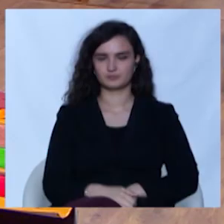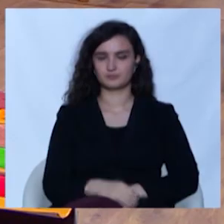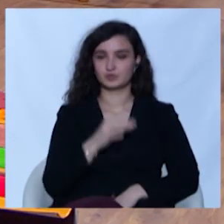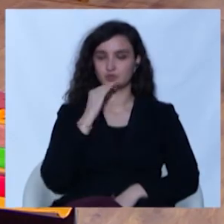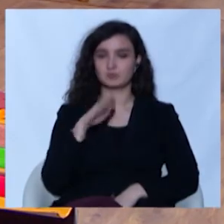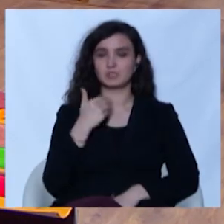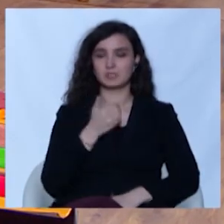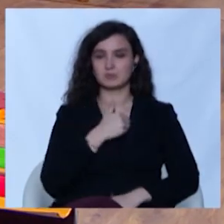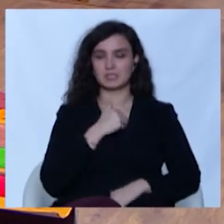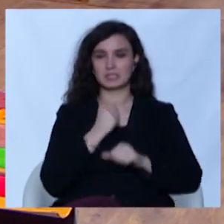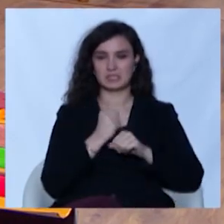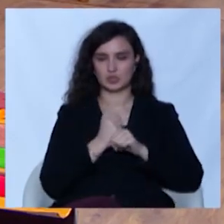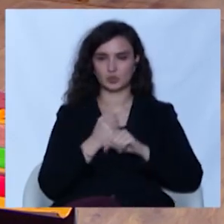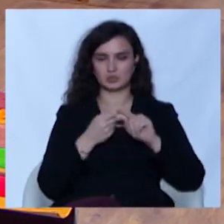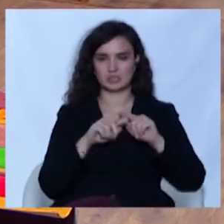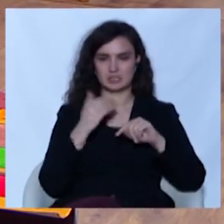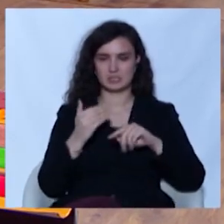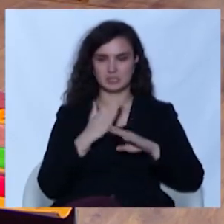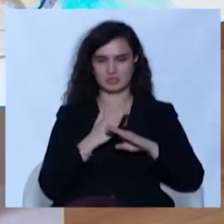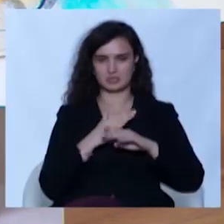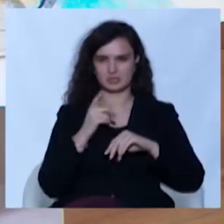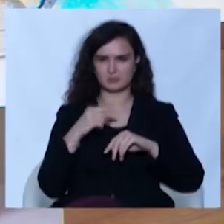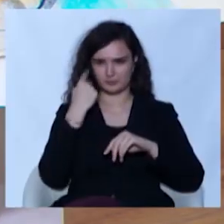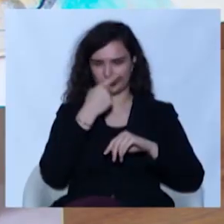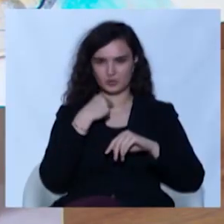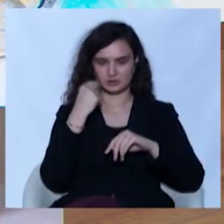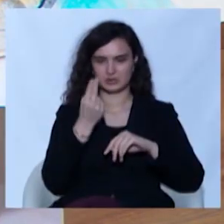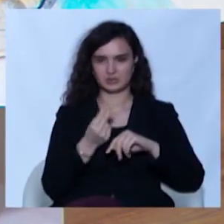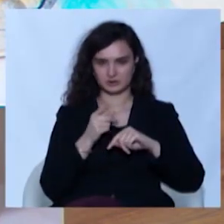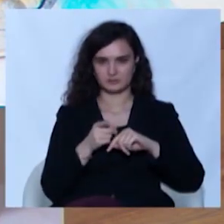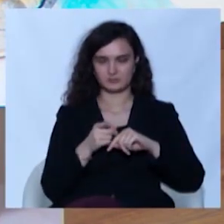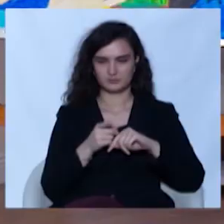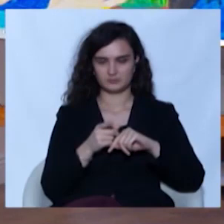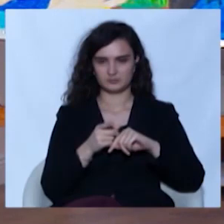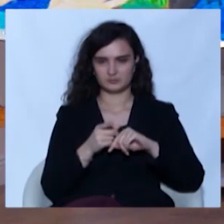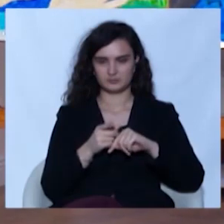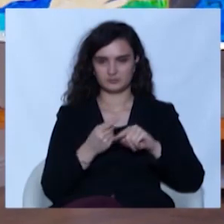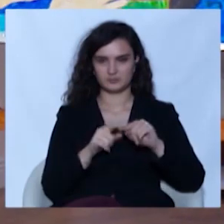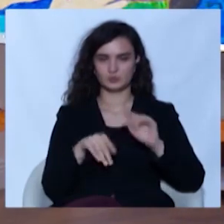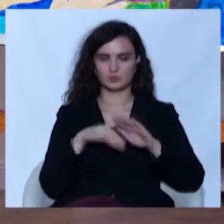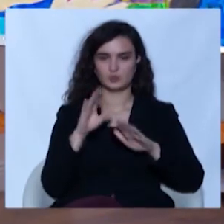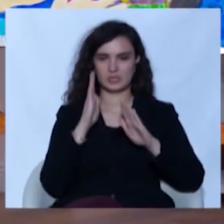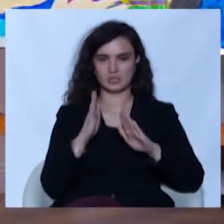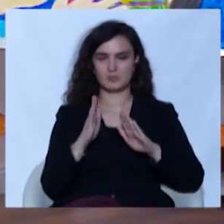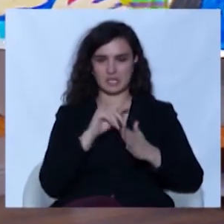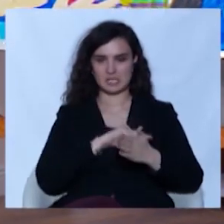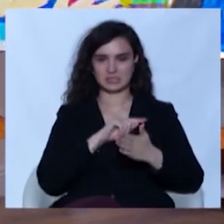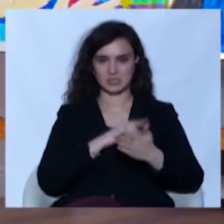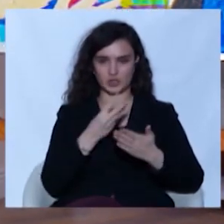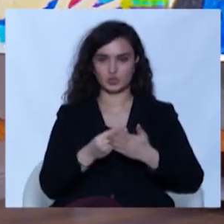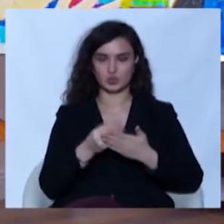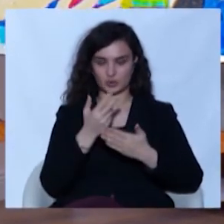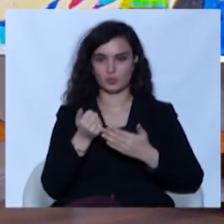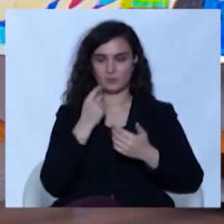ромелит миндаро, какие это те сари портреты ромелит, их не было про хасиатчика, что